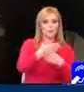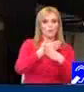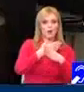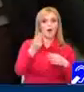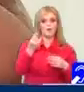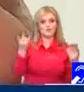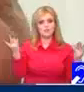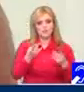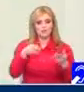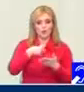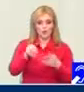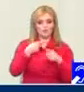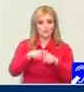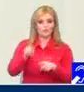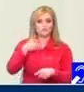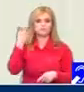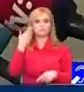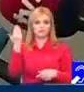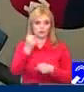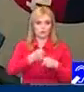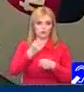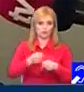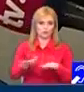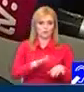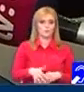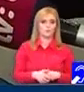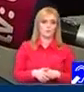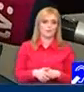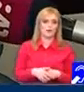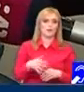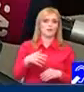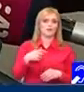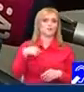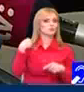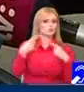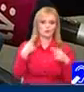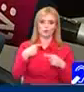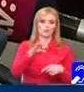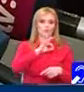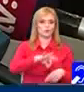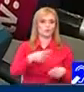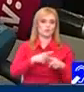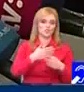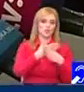sunt necesari la procurarea tehnicii care i-ar ușura activitatea. Am beneficiat de toată vremea în pericine, de când